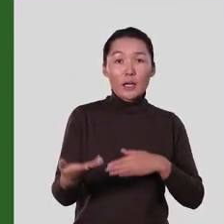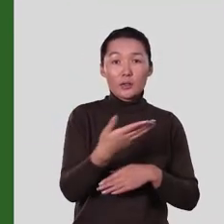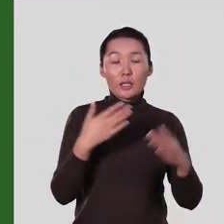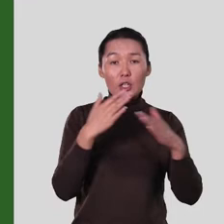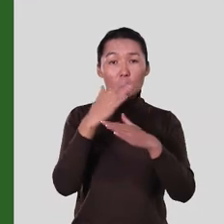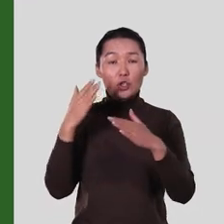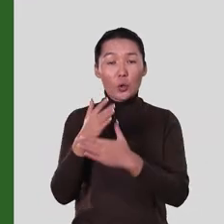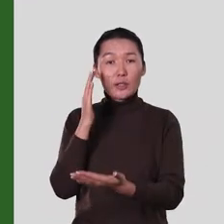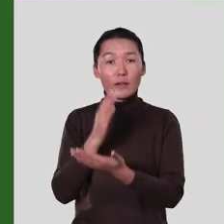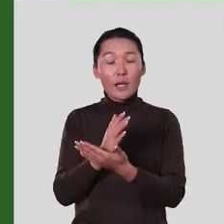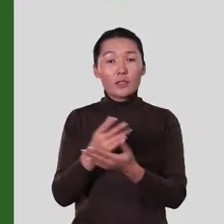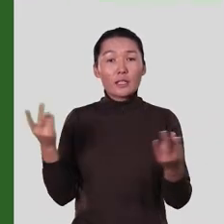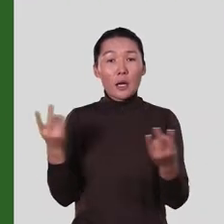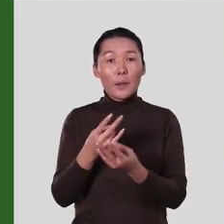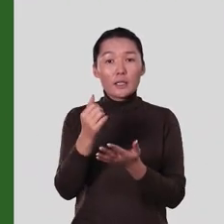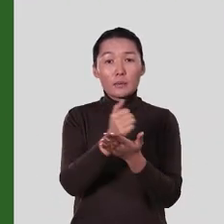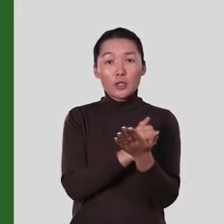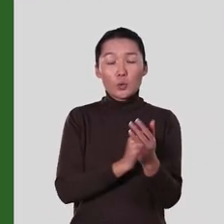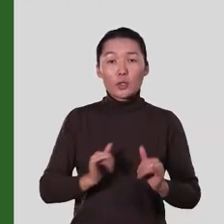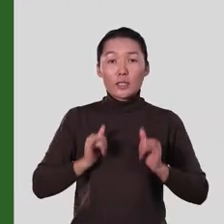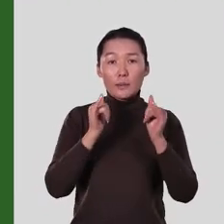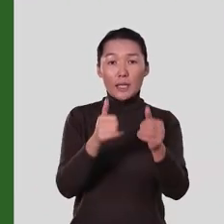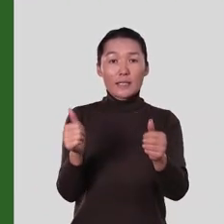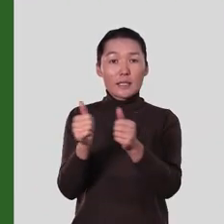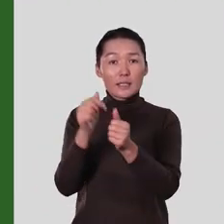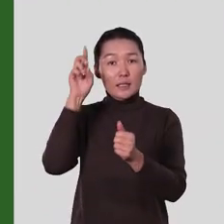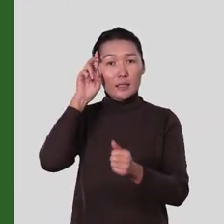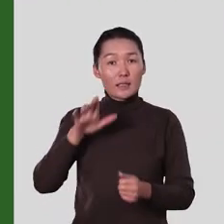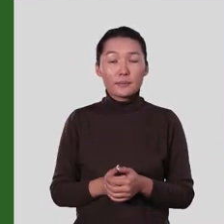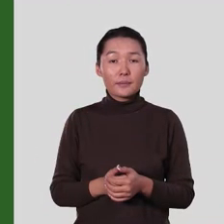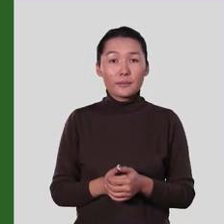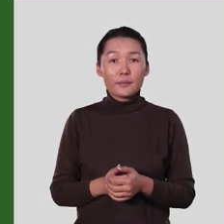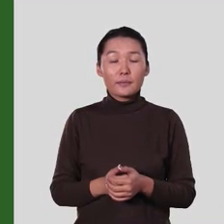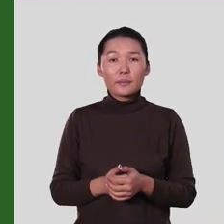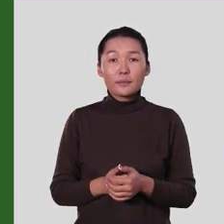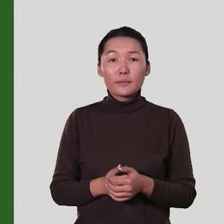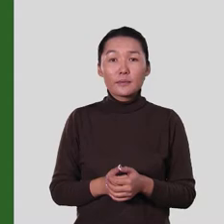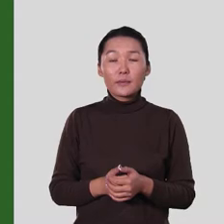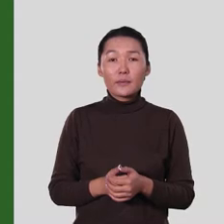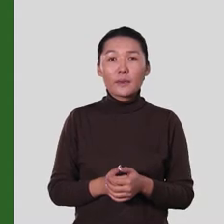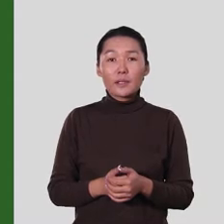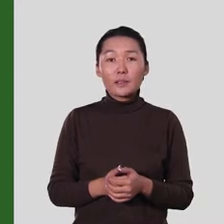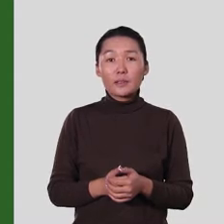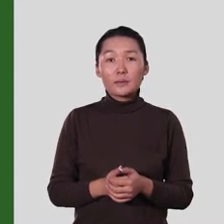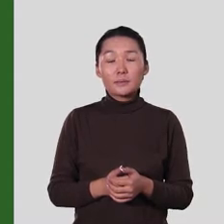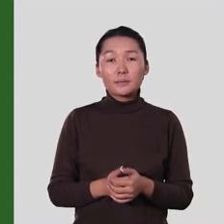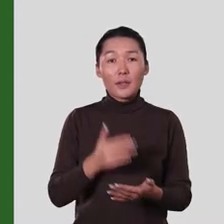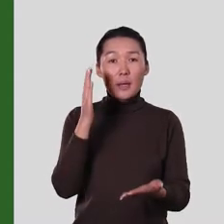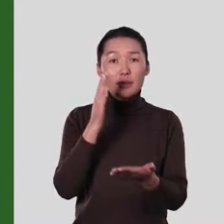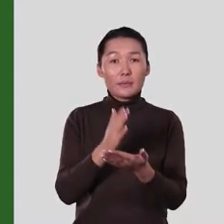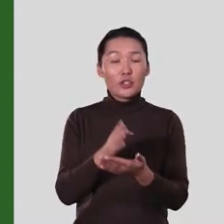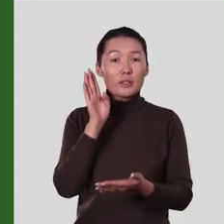являются необходимым ресурсом и для соседних республик. Насчет обеспеченности водой хозяйств